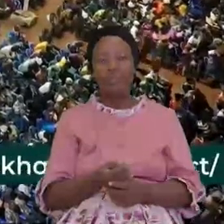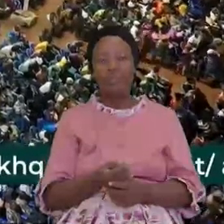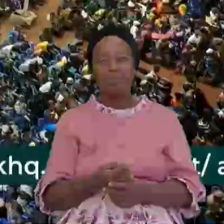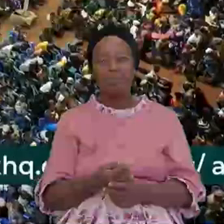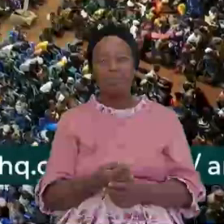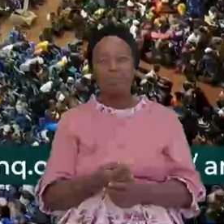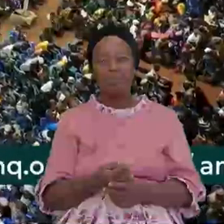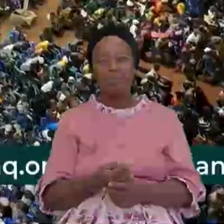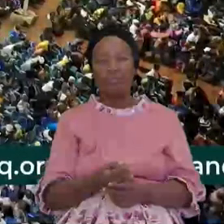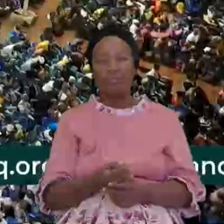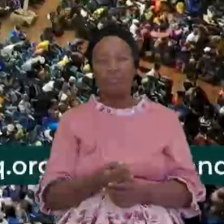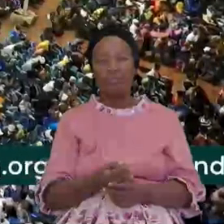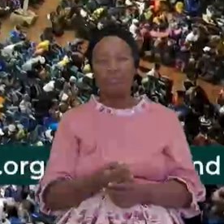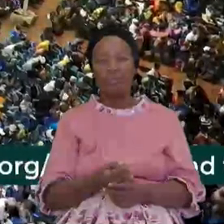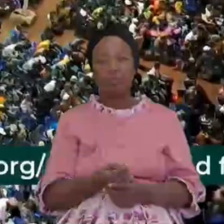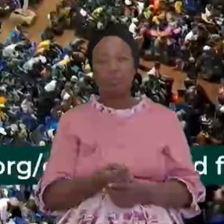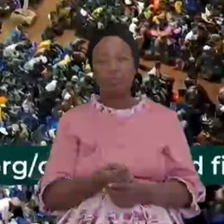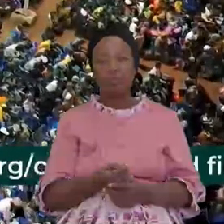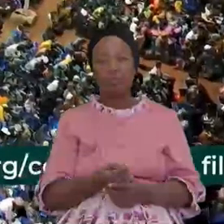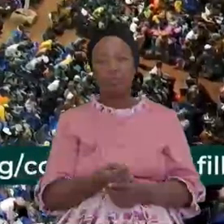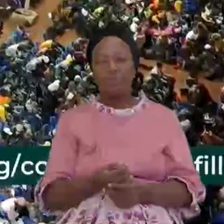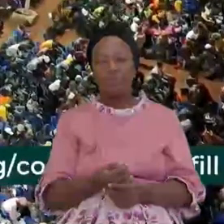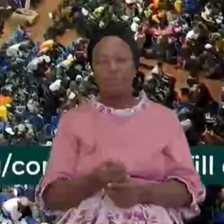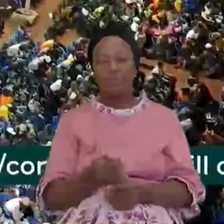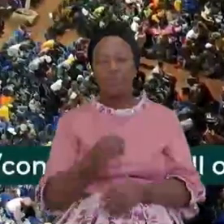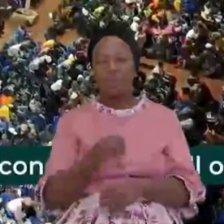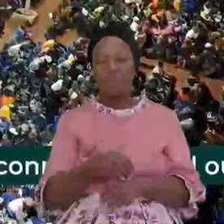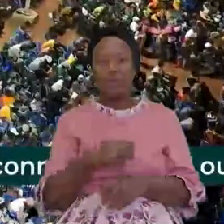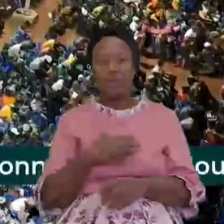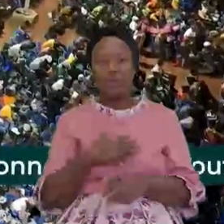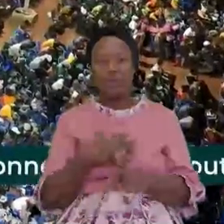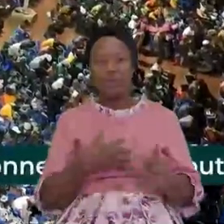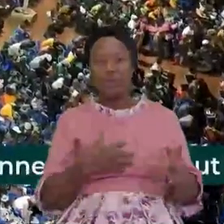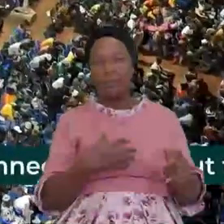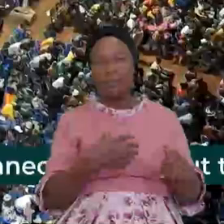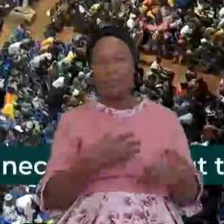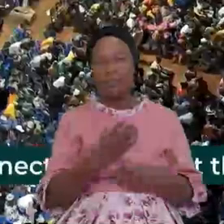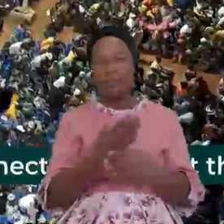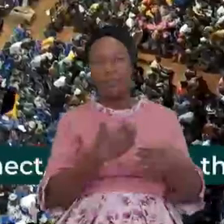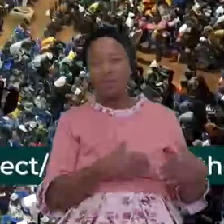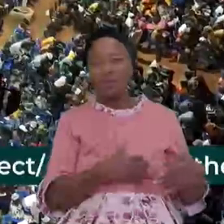à l'extrême gauche. At the extreme left.